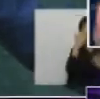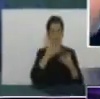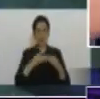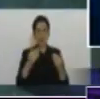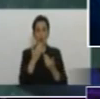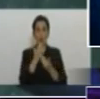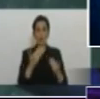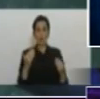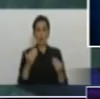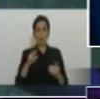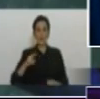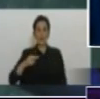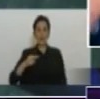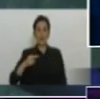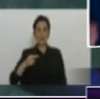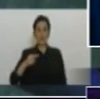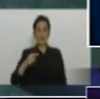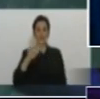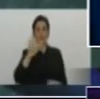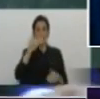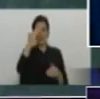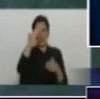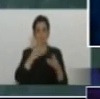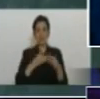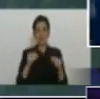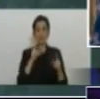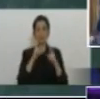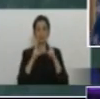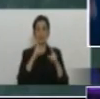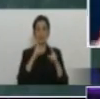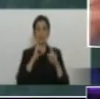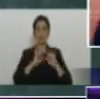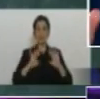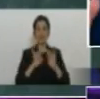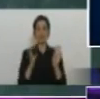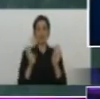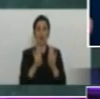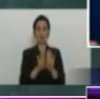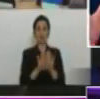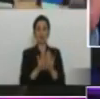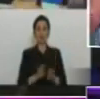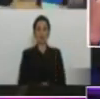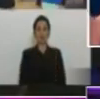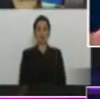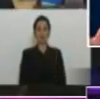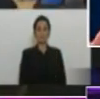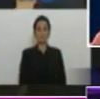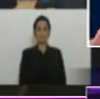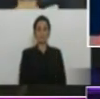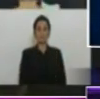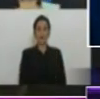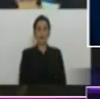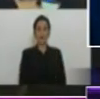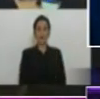Арициян сарказм, арициян дацинуа. Эсэ буа, ме гамо викене, асоз дарва, миллиони, доллар,